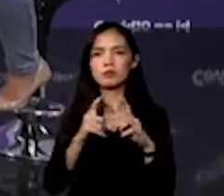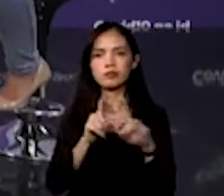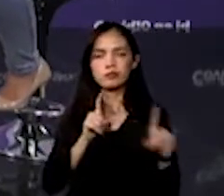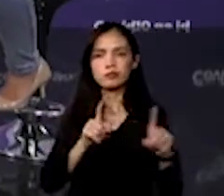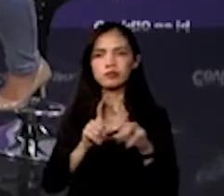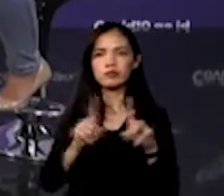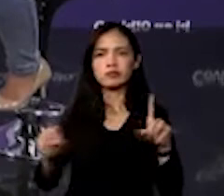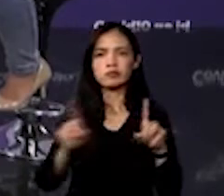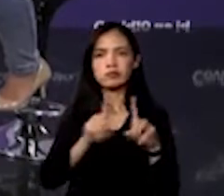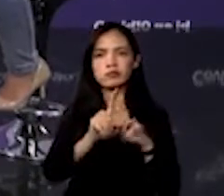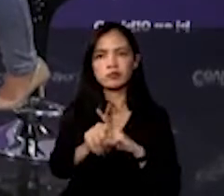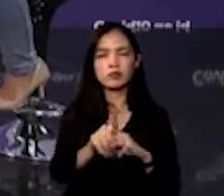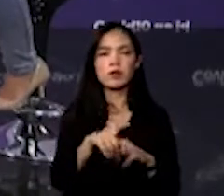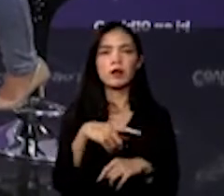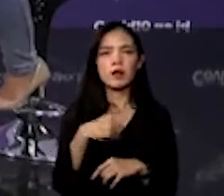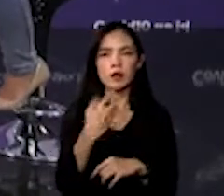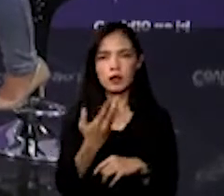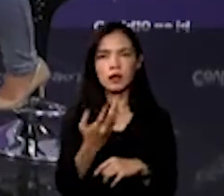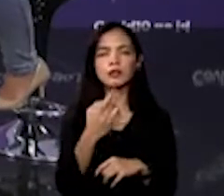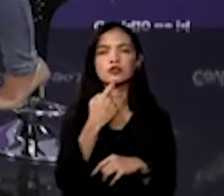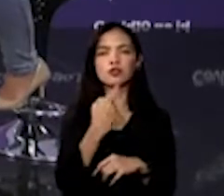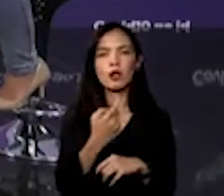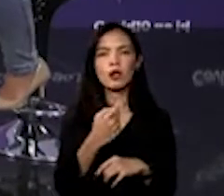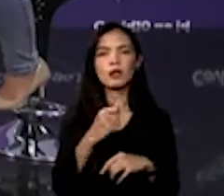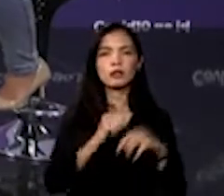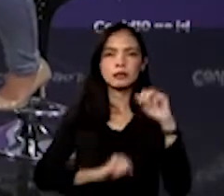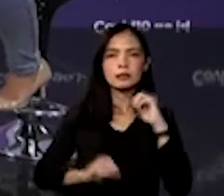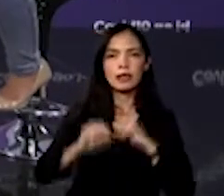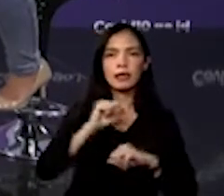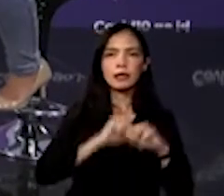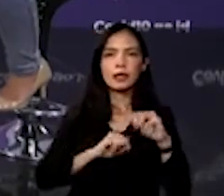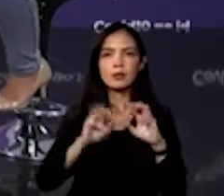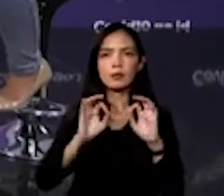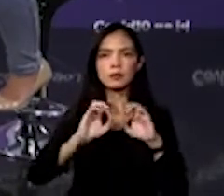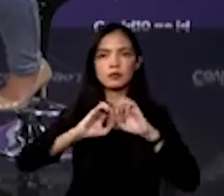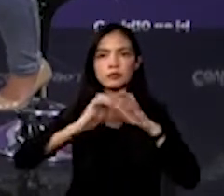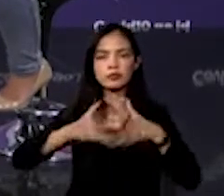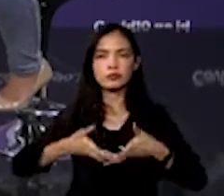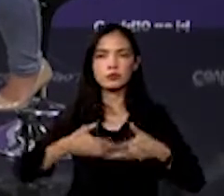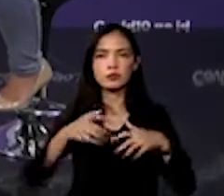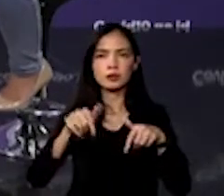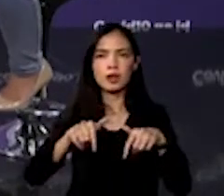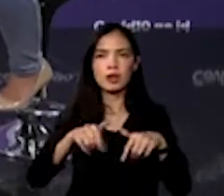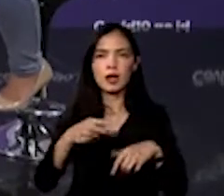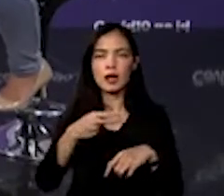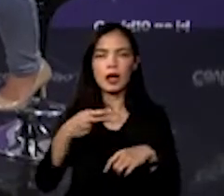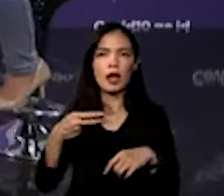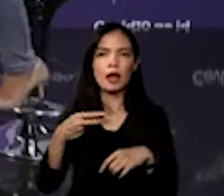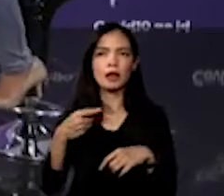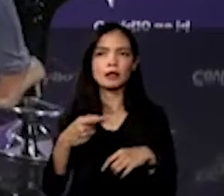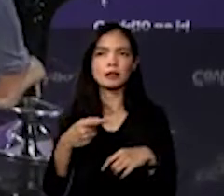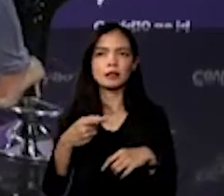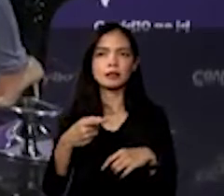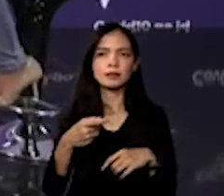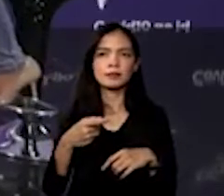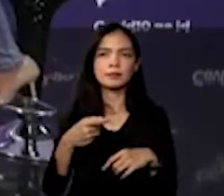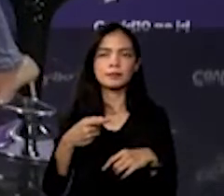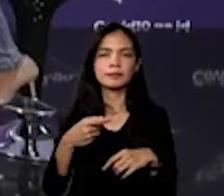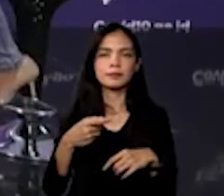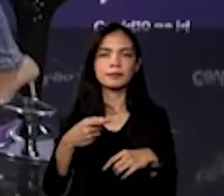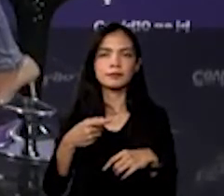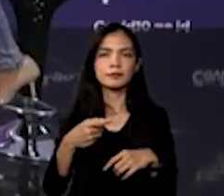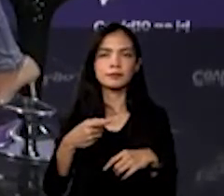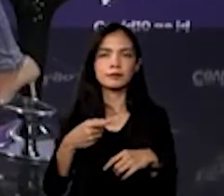oke nah ini berbicara mengenai kegiatan yang dilakukan selama pandemi berarti juga dong lakukan juga